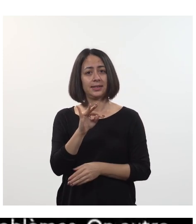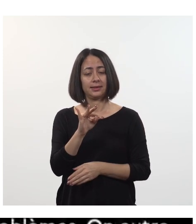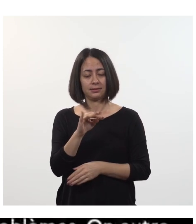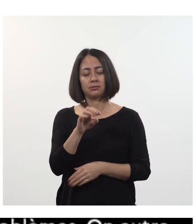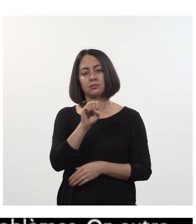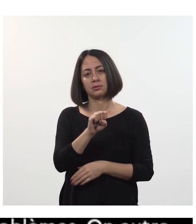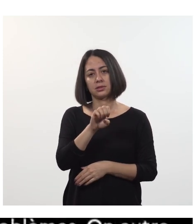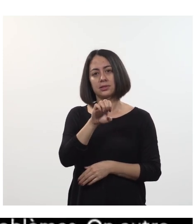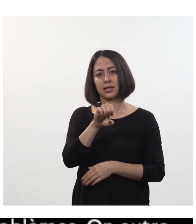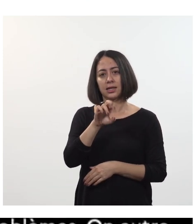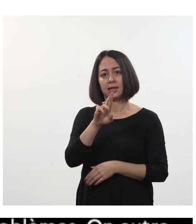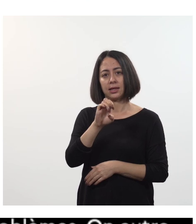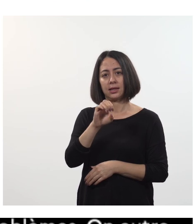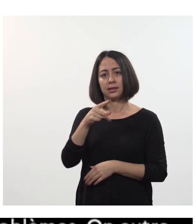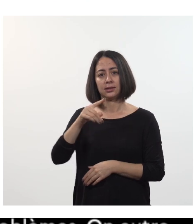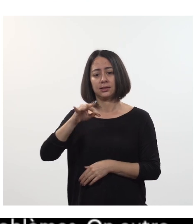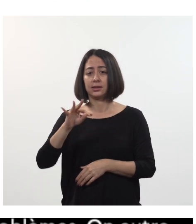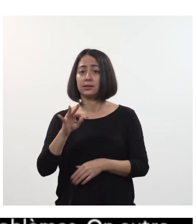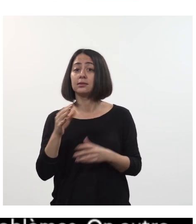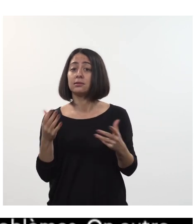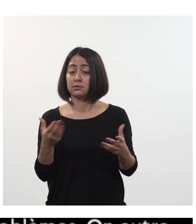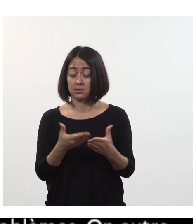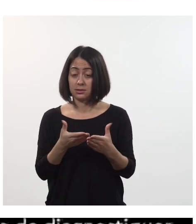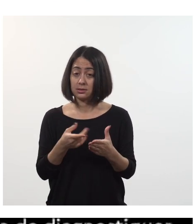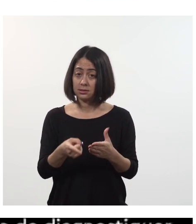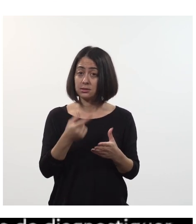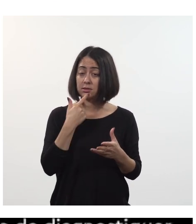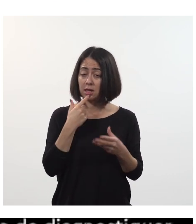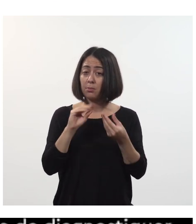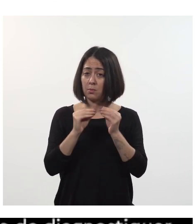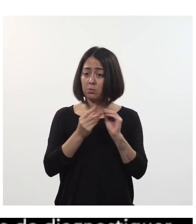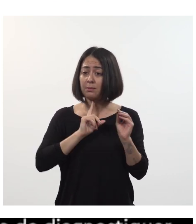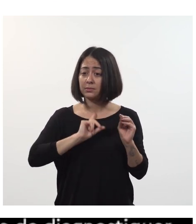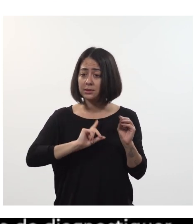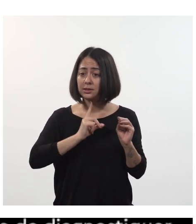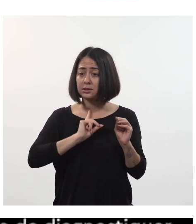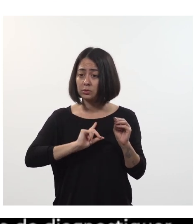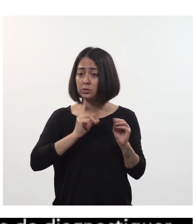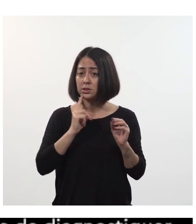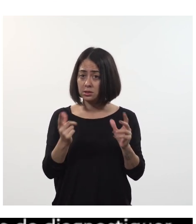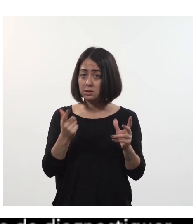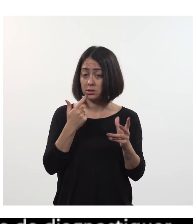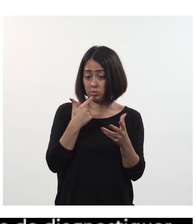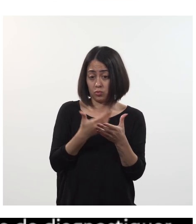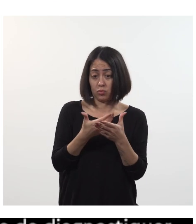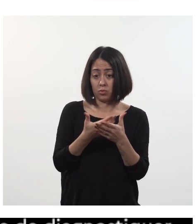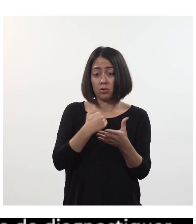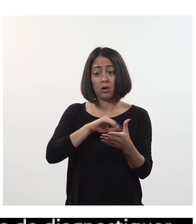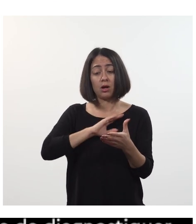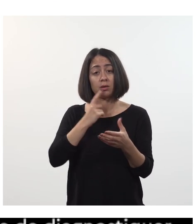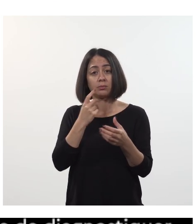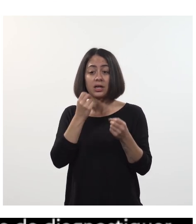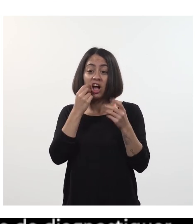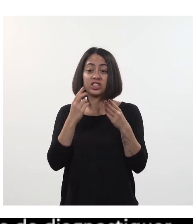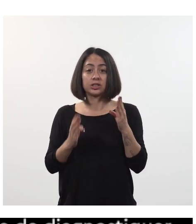l'heure. Et ça va être de dépister et prendre en charge les troubles de la déglutition à l'aide du chatbot Clinibot que vous a évoqué le professeur